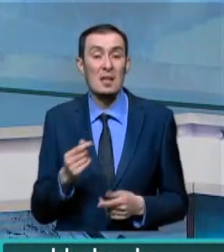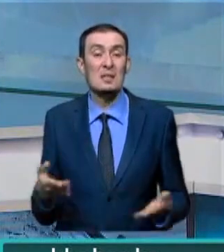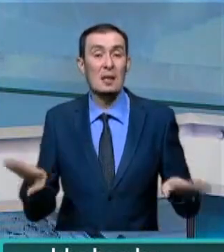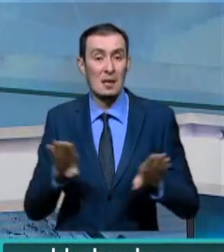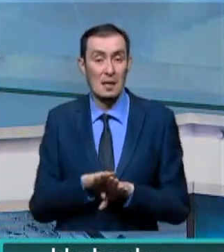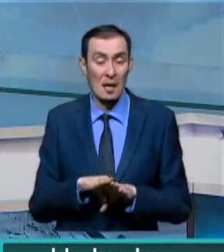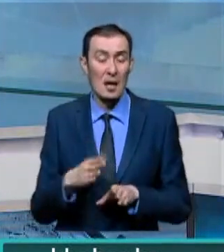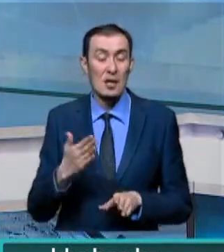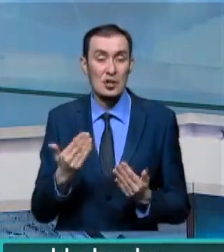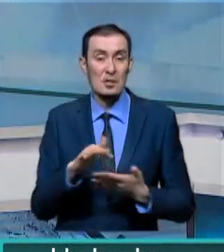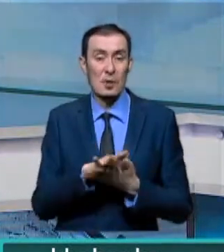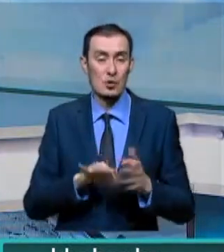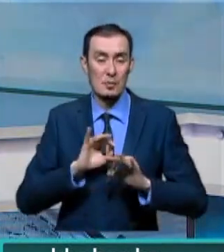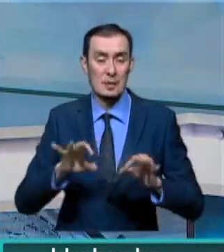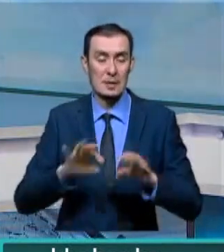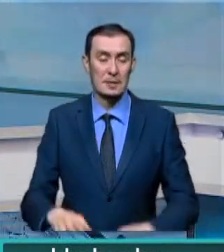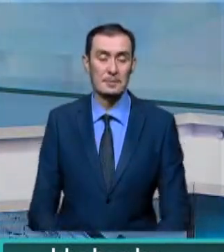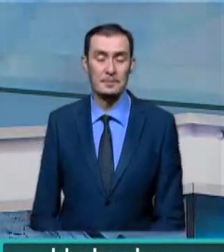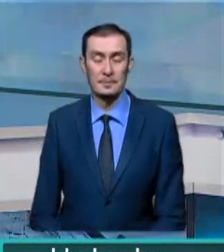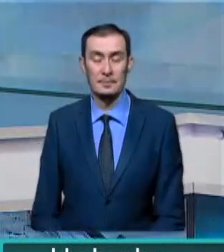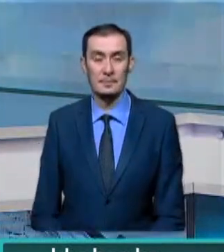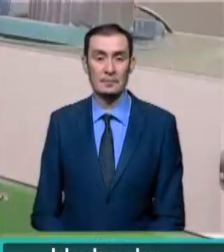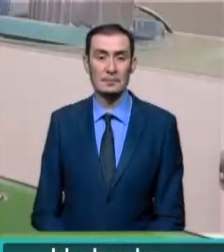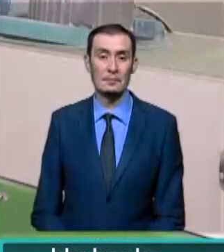закрытия. Катерина Попкова продолжит.